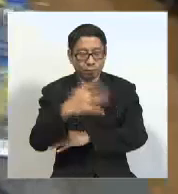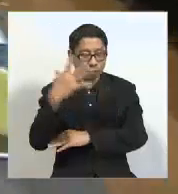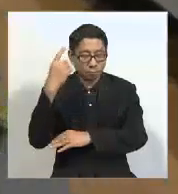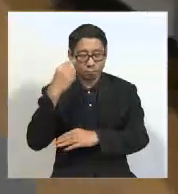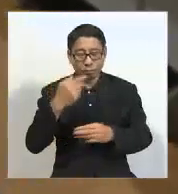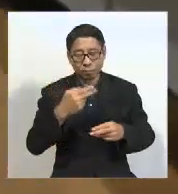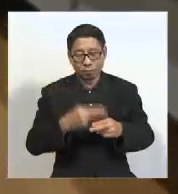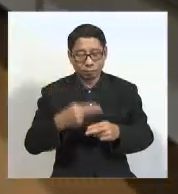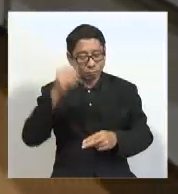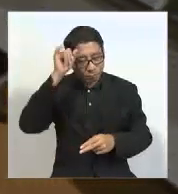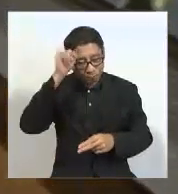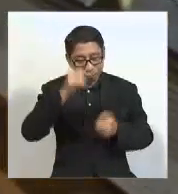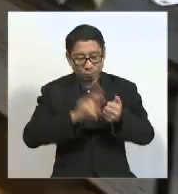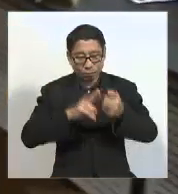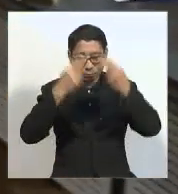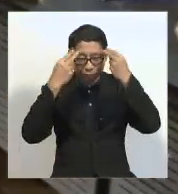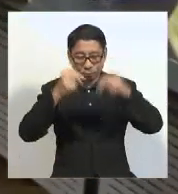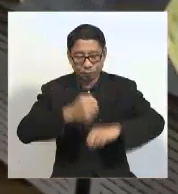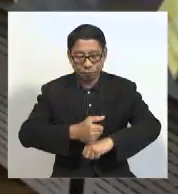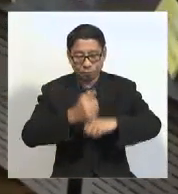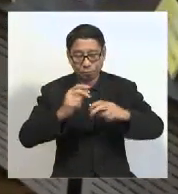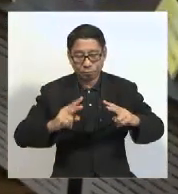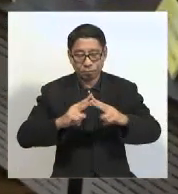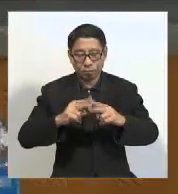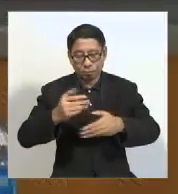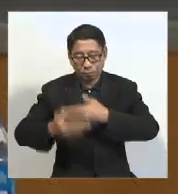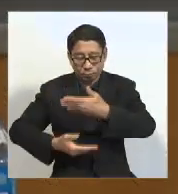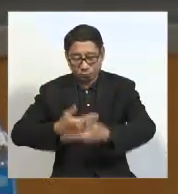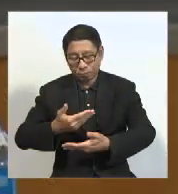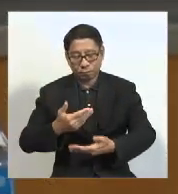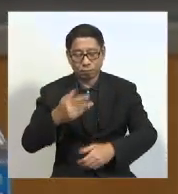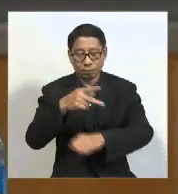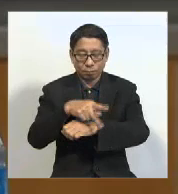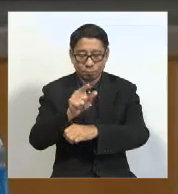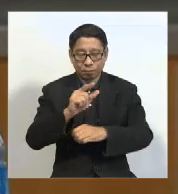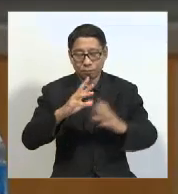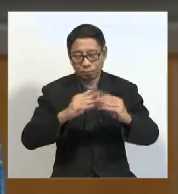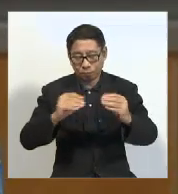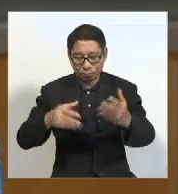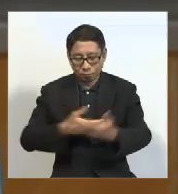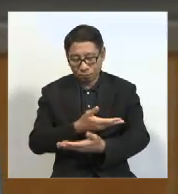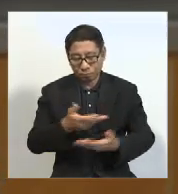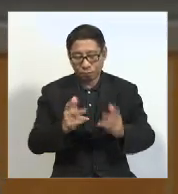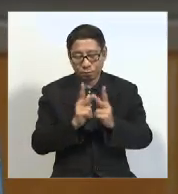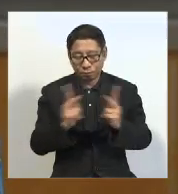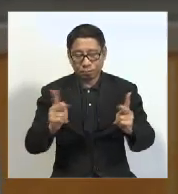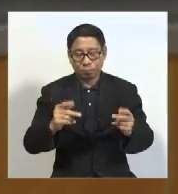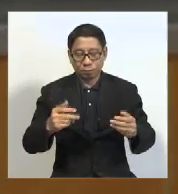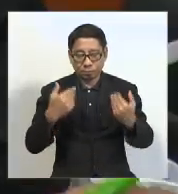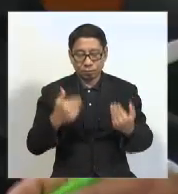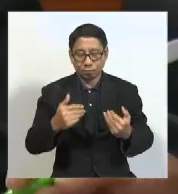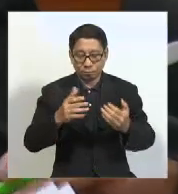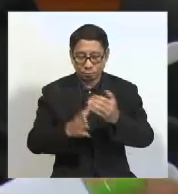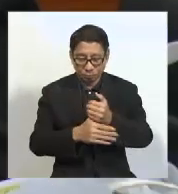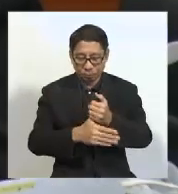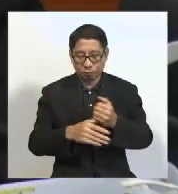ายจุรินทร์ลักษณะวิสิทธิ์รองนายกรัฐมนตรีและรัฐมนตรีว่าการกระทรวงพาณิชย์ก็ได้เป็นประธานการประชุมคณะกรรมการนโยบายการประมง